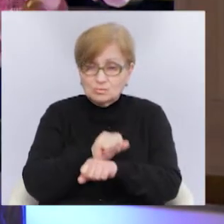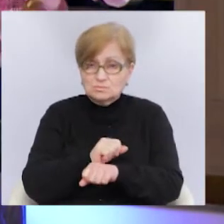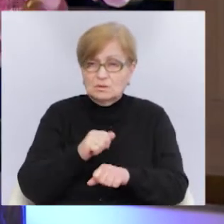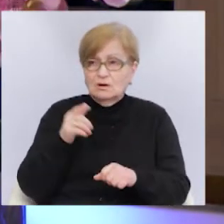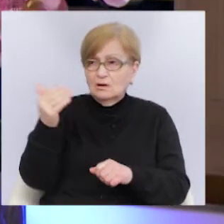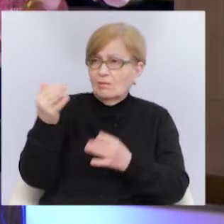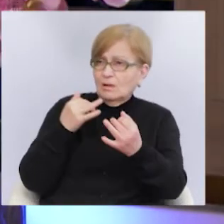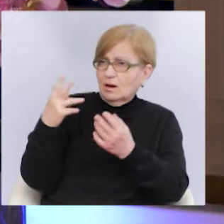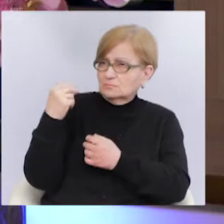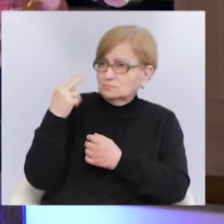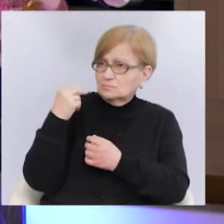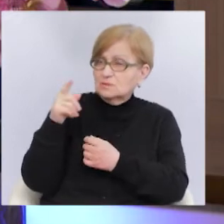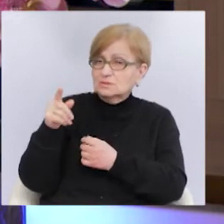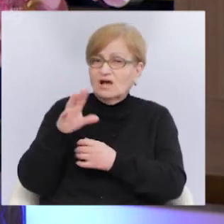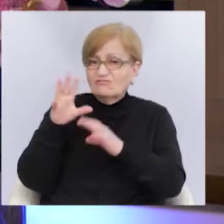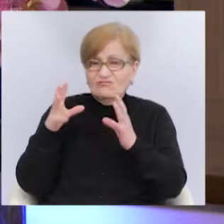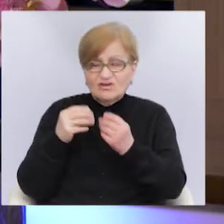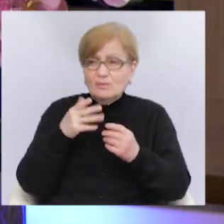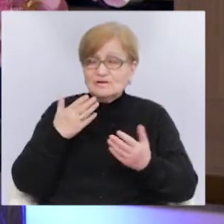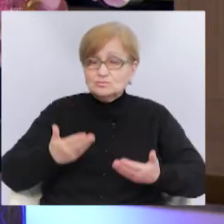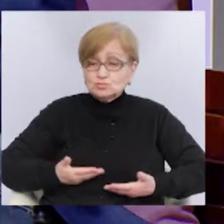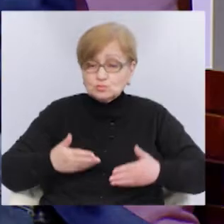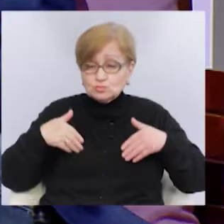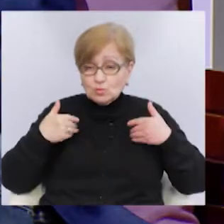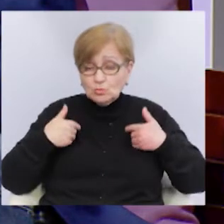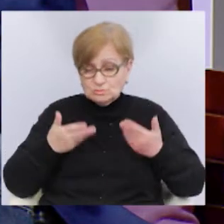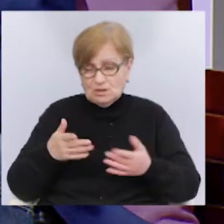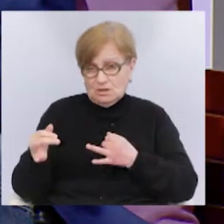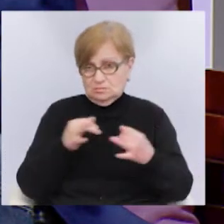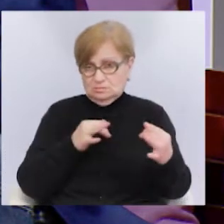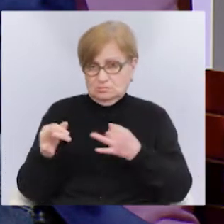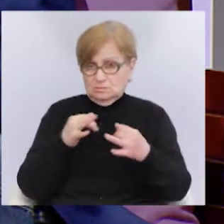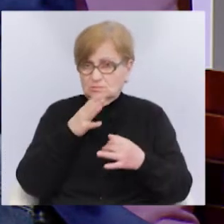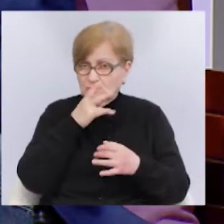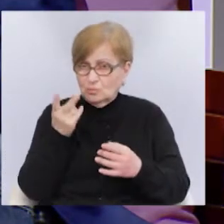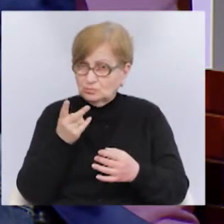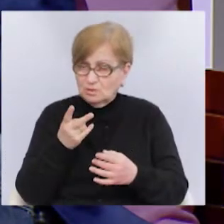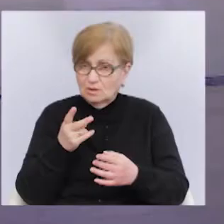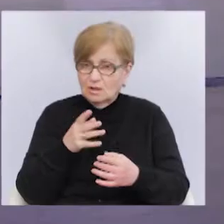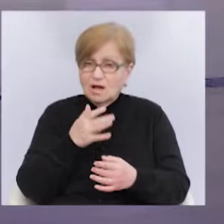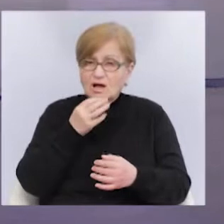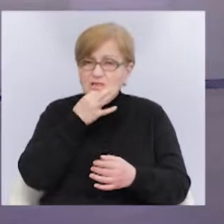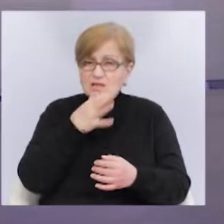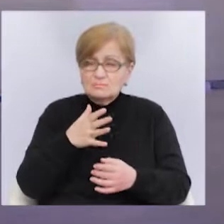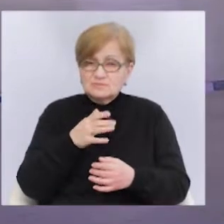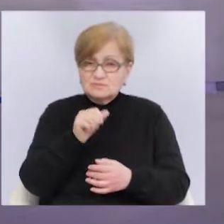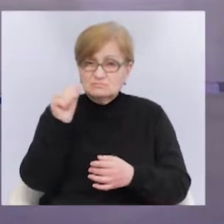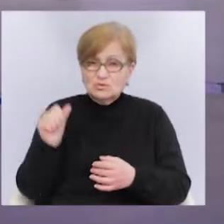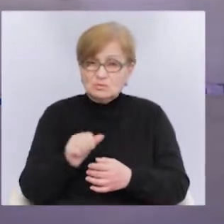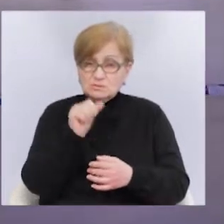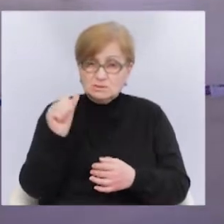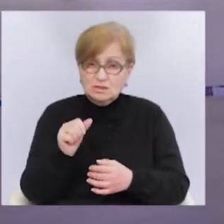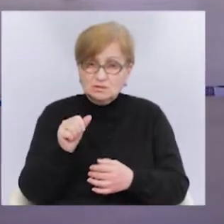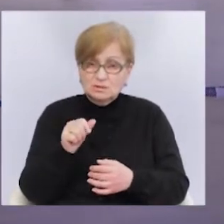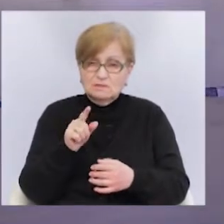მოსაუბრის პერსპექტივა, ეს ყველაფერი ცოცხალი ურთიერთობებით ისწავლება. ამიტომ ნებისმიერ საათი, რომელიც აი ამ ძალიან სენსიტიურ